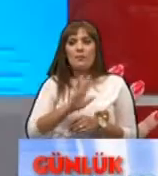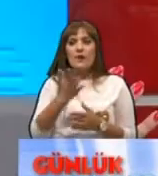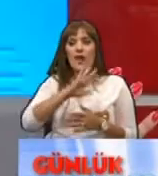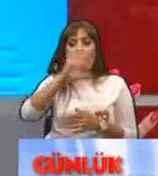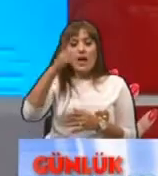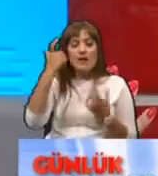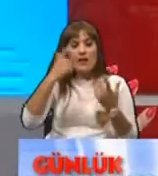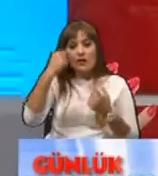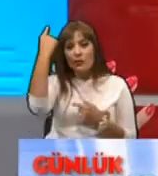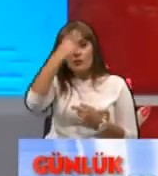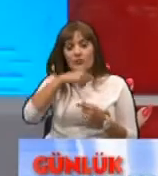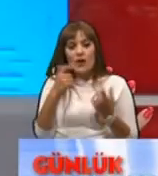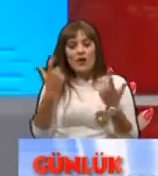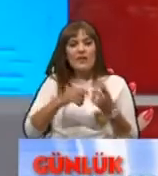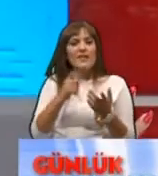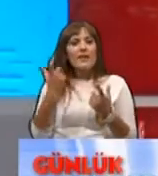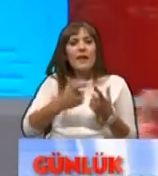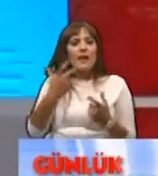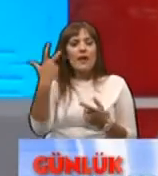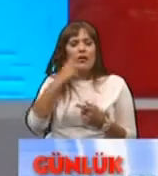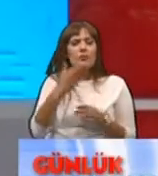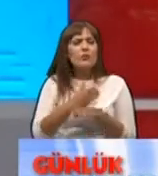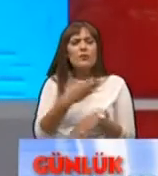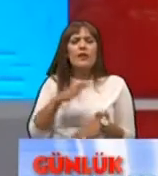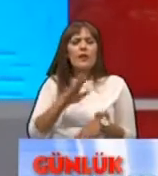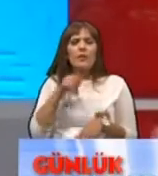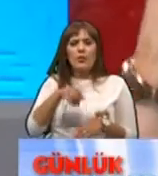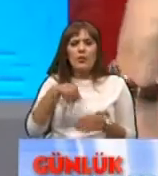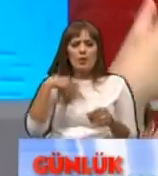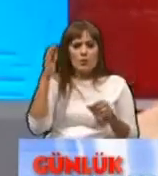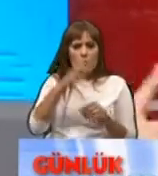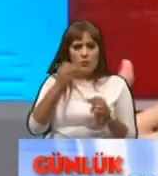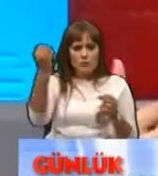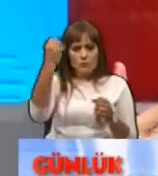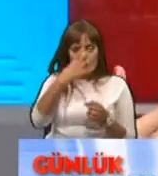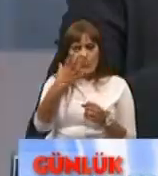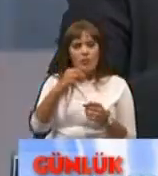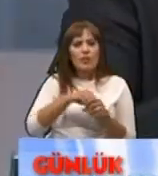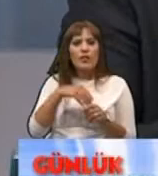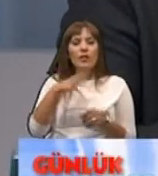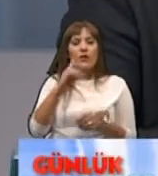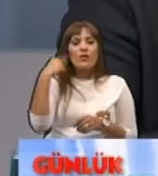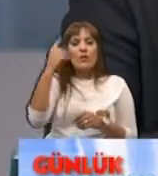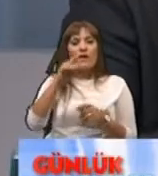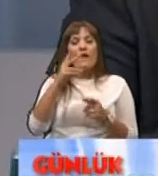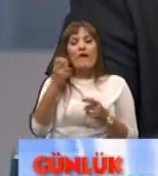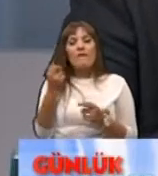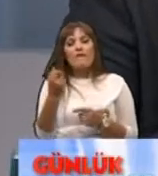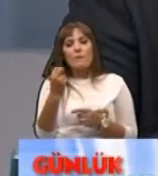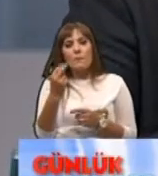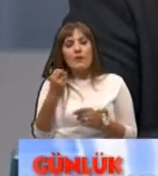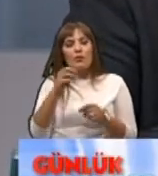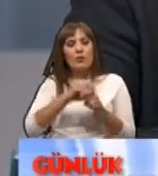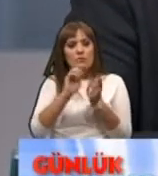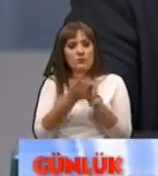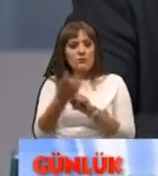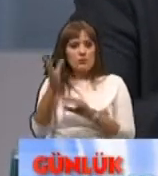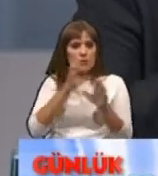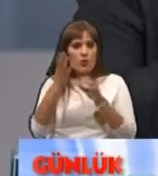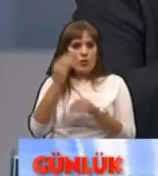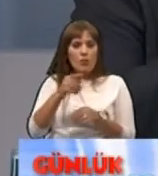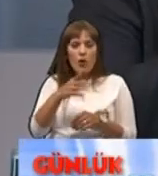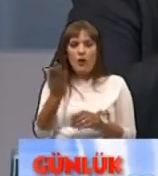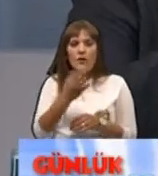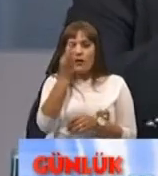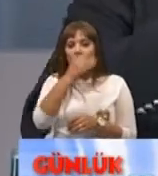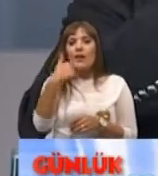tarafına nereye geçireceksin? Mümkün değil ya, geçmez o kadar. Bir pompoyla basıp yoksa virüs ve mantarlar ondan önce geçer ve mikroplar geçiyor, gece geldiği yerde o